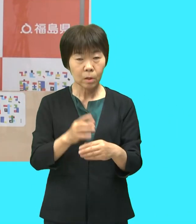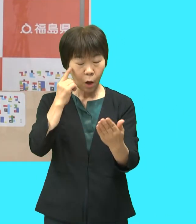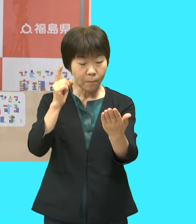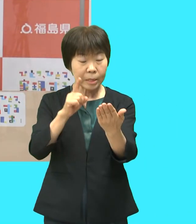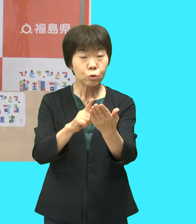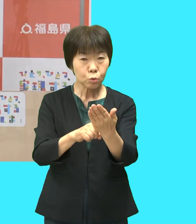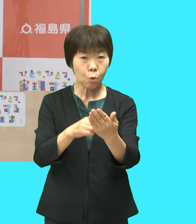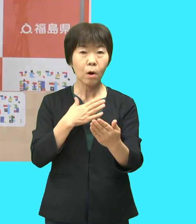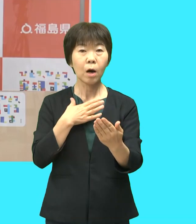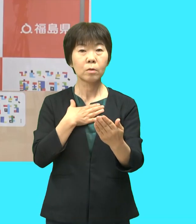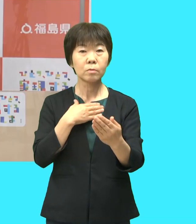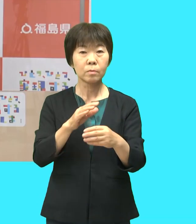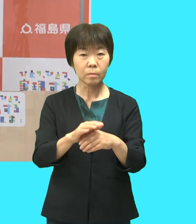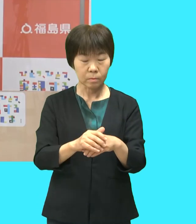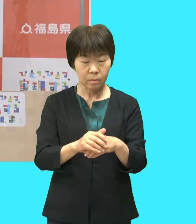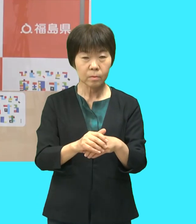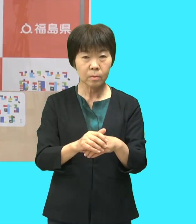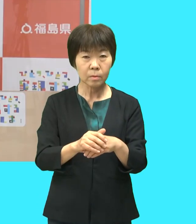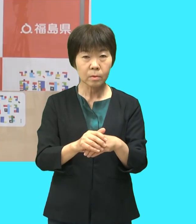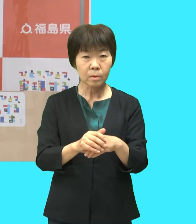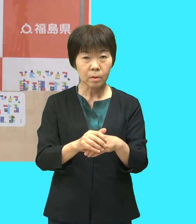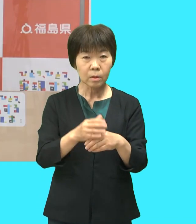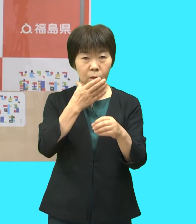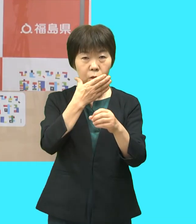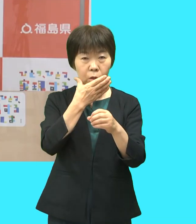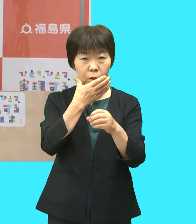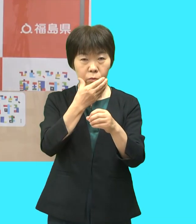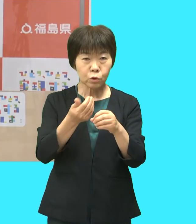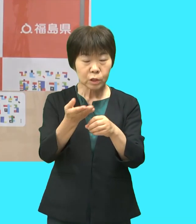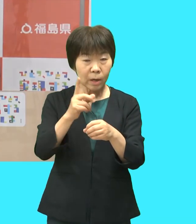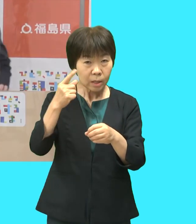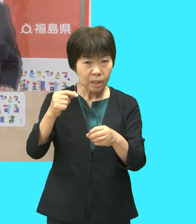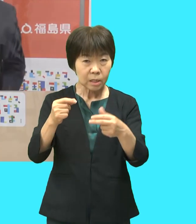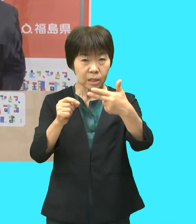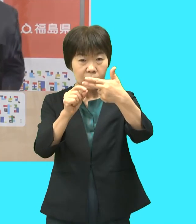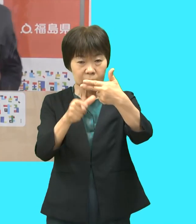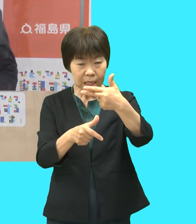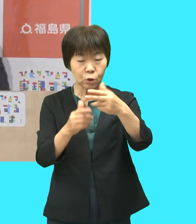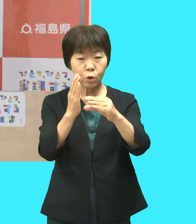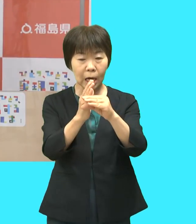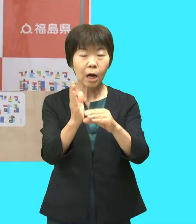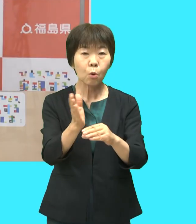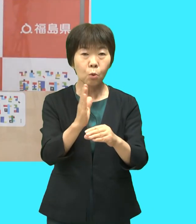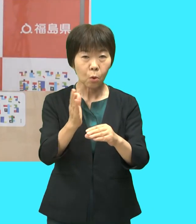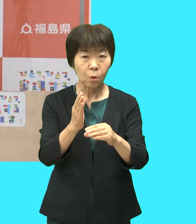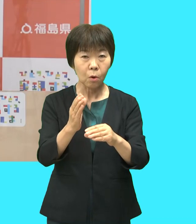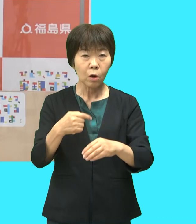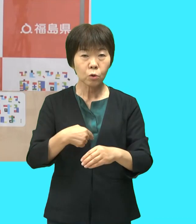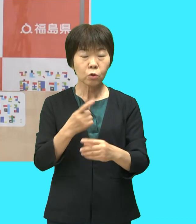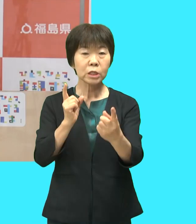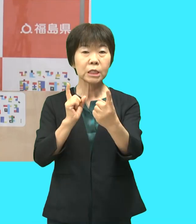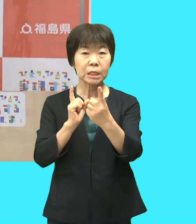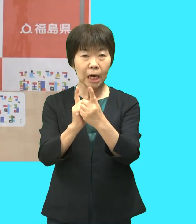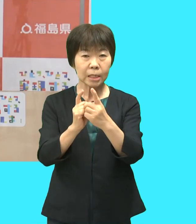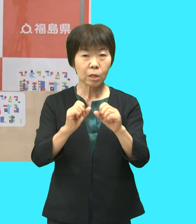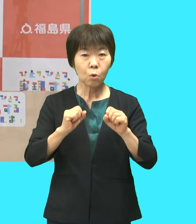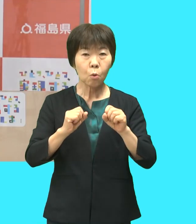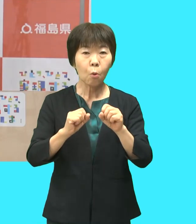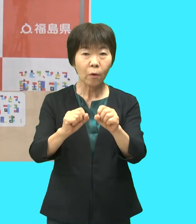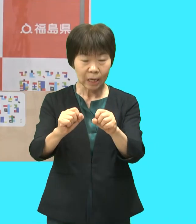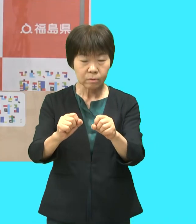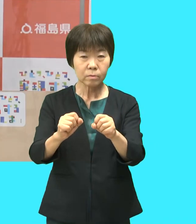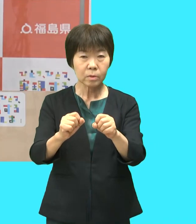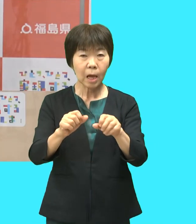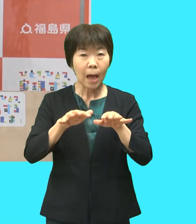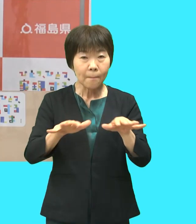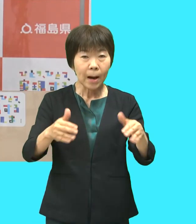きますと分かるんですが、福島県がこれは7月の中旬頃でありますが、独自対策を講じたり、まん